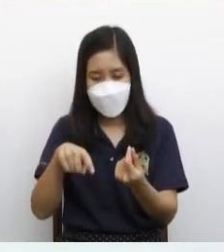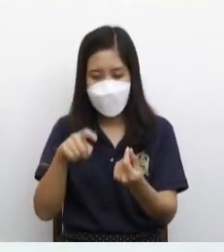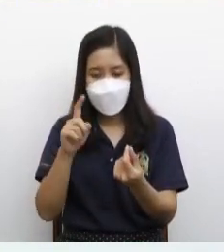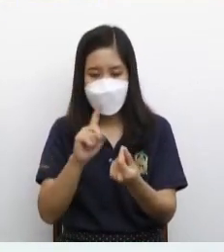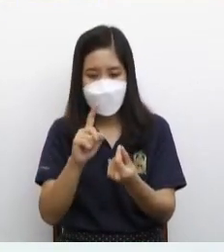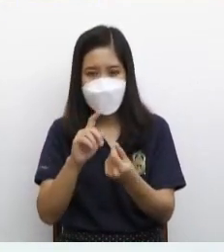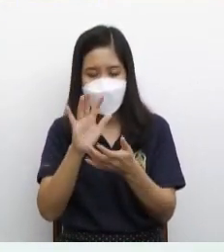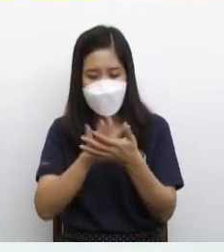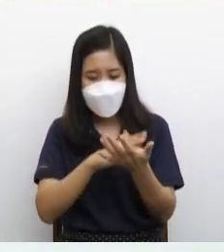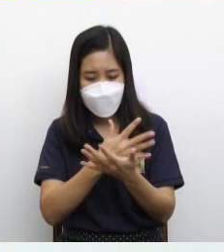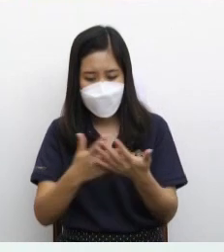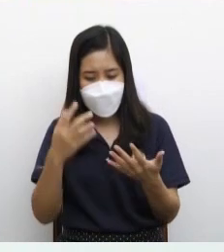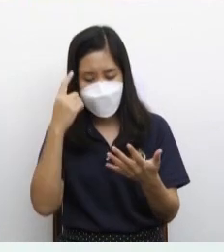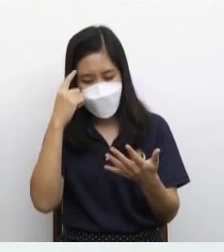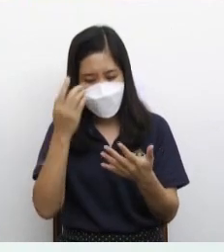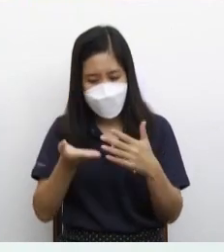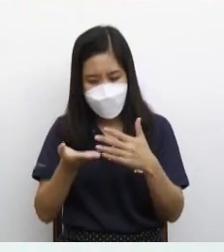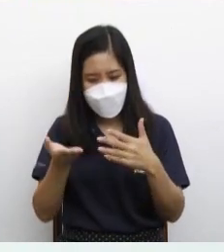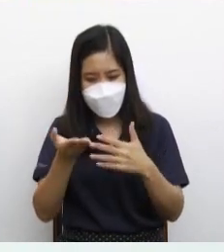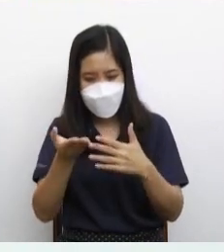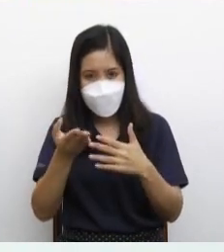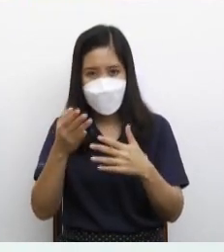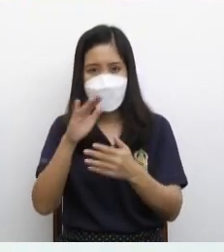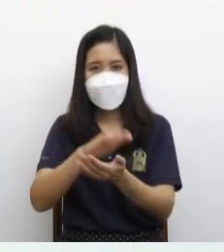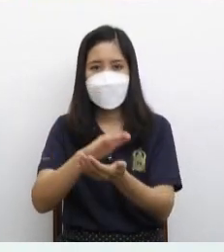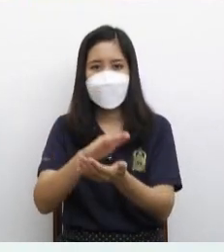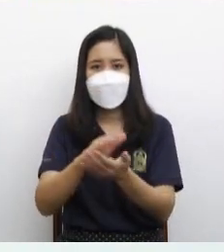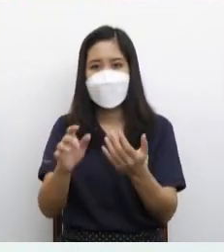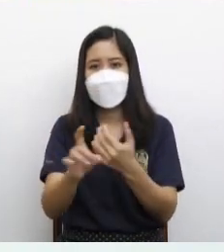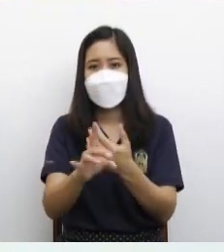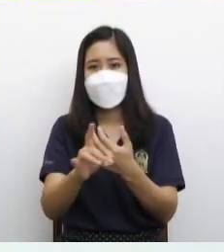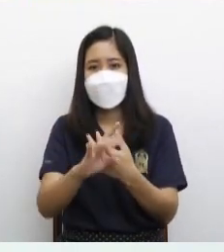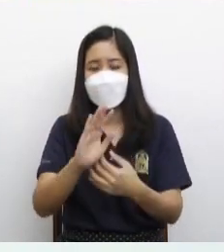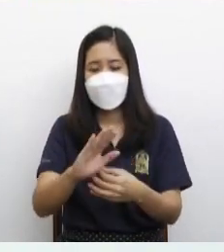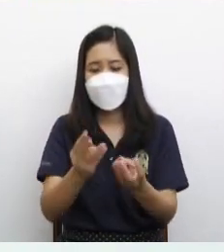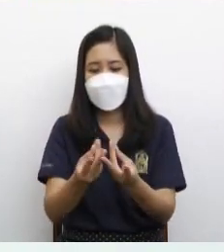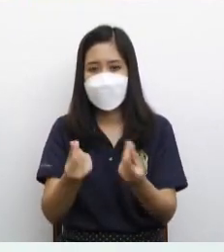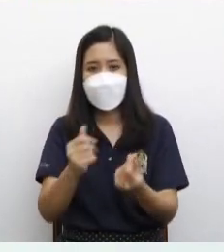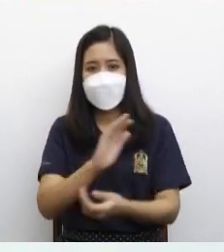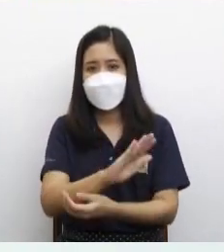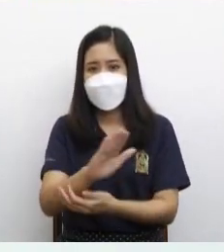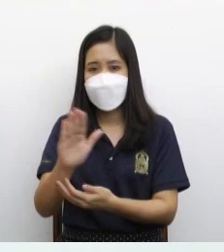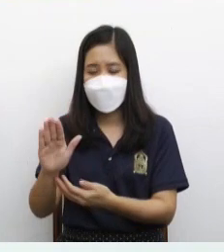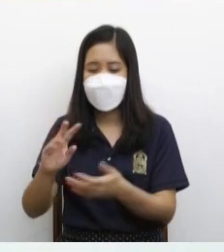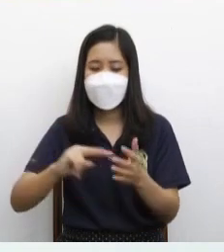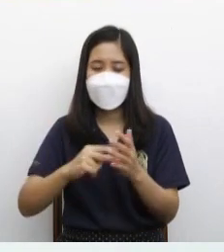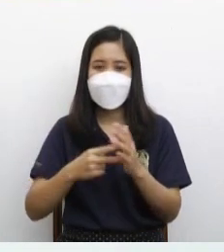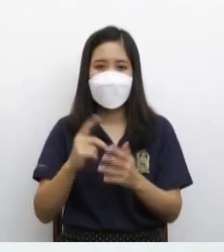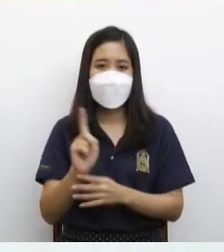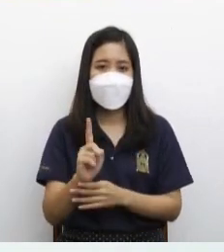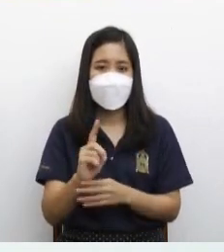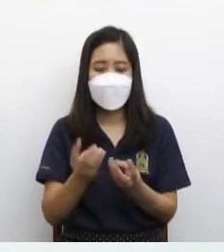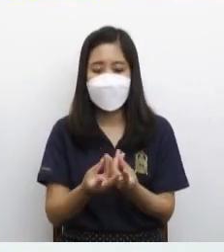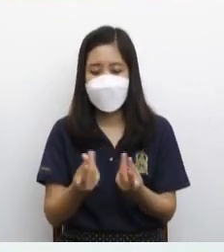แผนในการที่จะยกระดับโรงเรียนคุณภาพของแต่ละเขตพื้นที่นั่นก็หมายความว่าแต่ละเขตพื้นที่